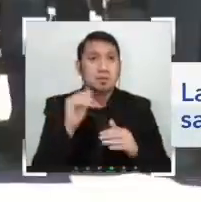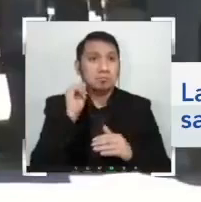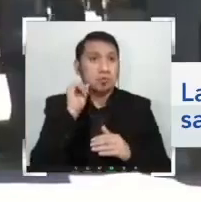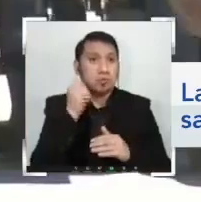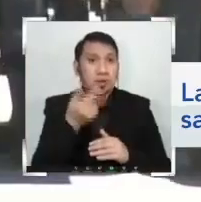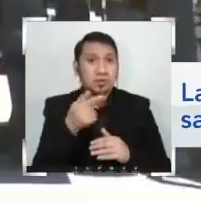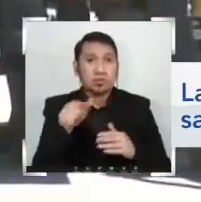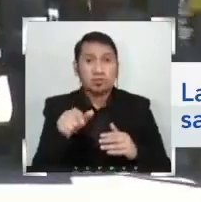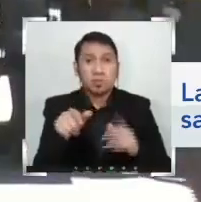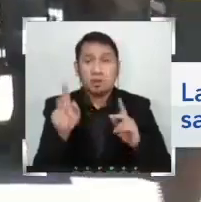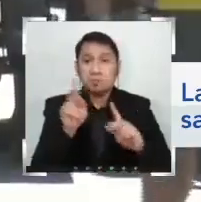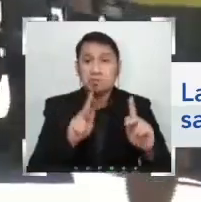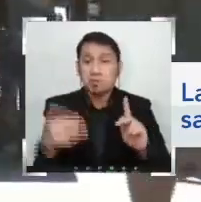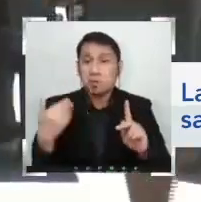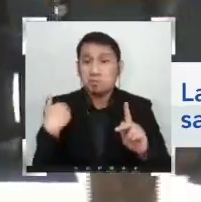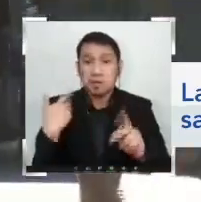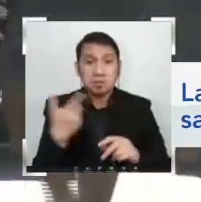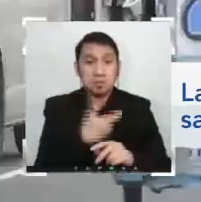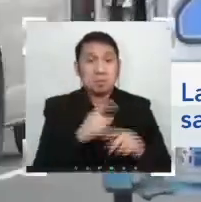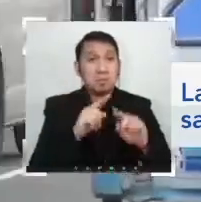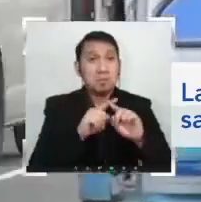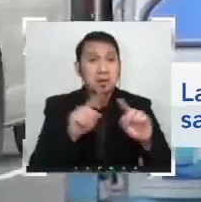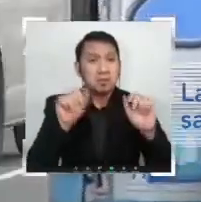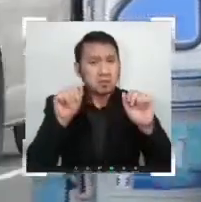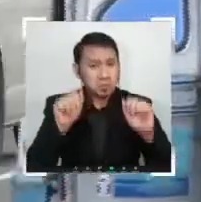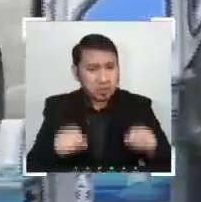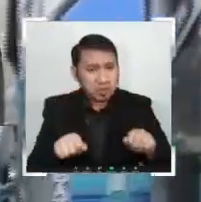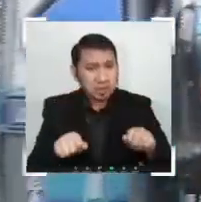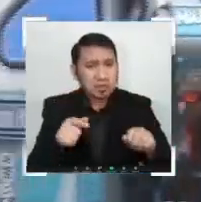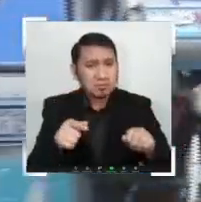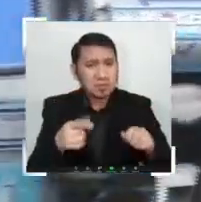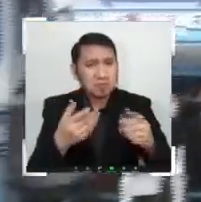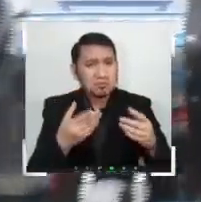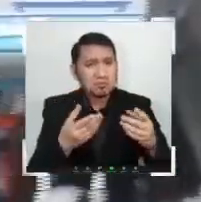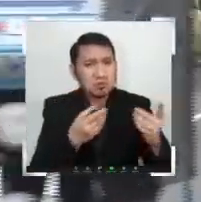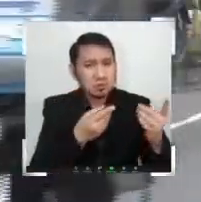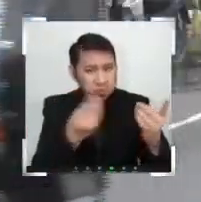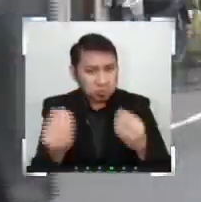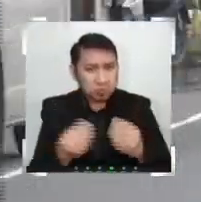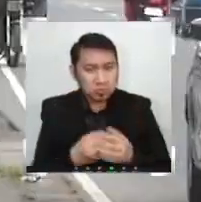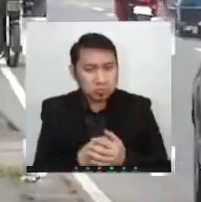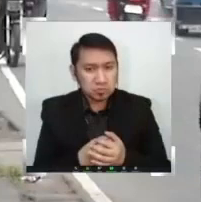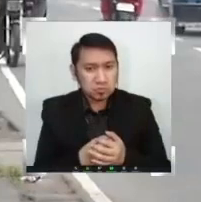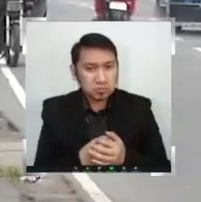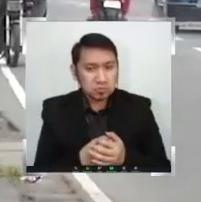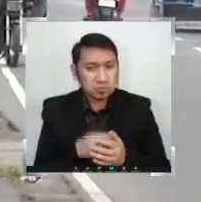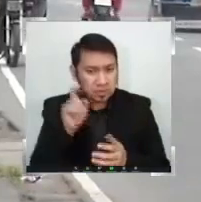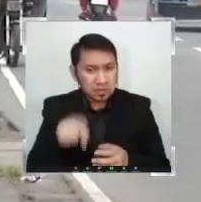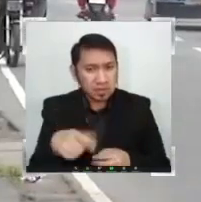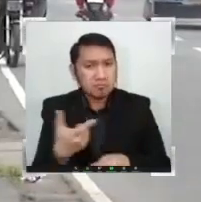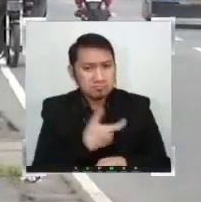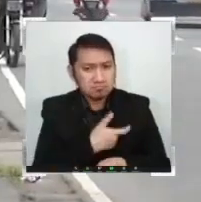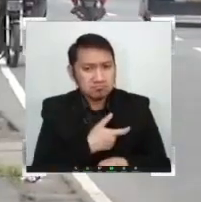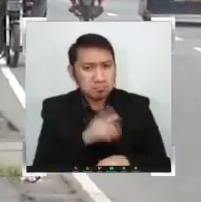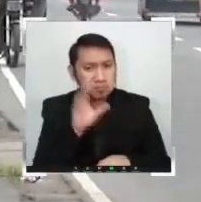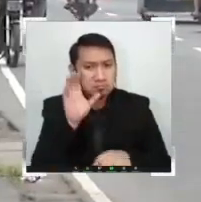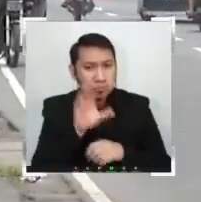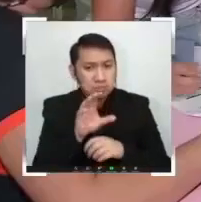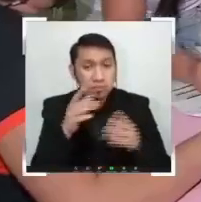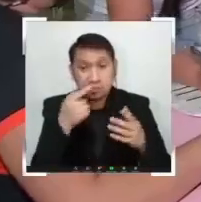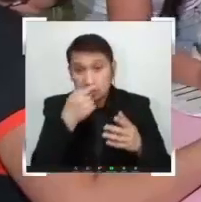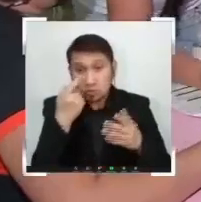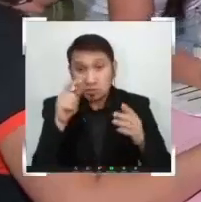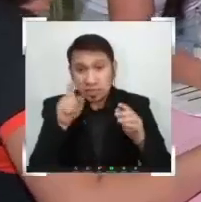bakunado, pero posible raw nilang ipatupad din yan. Possible po yan kasi kailangan po talaga nating ma-encourage yung mga tao talaga